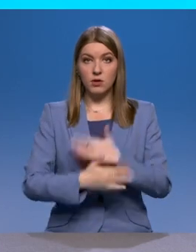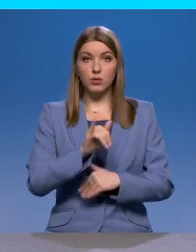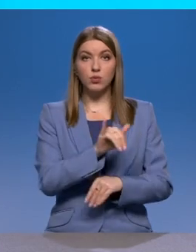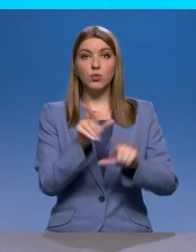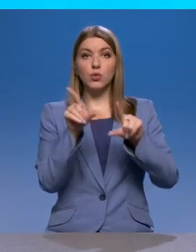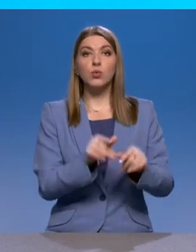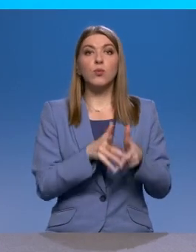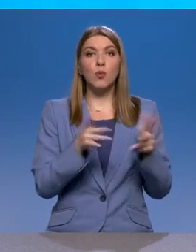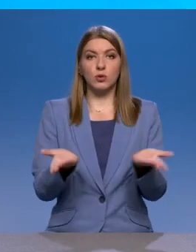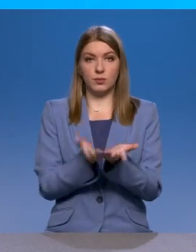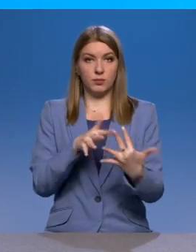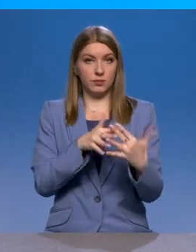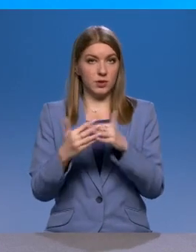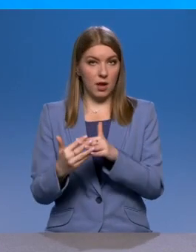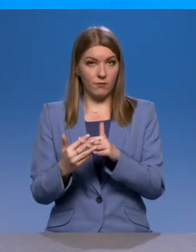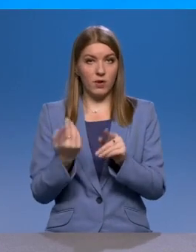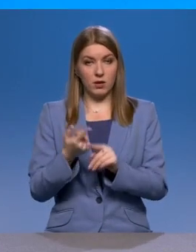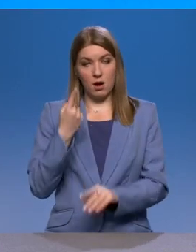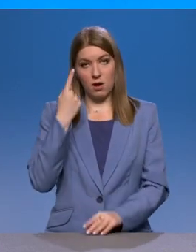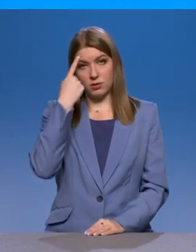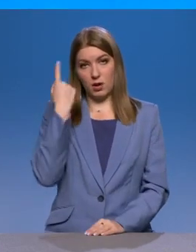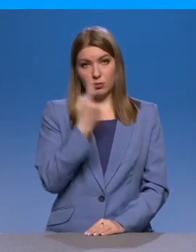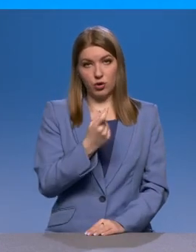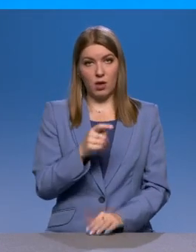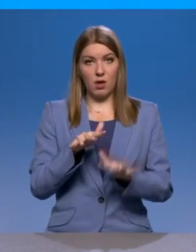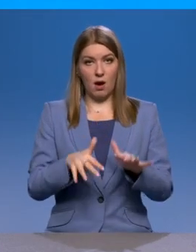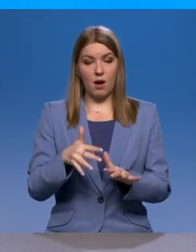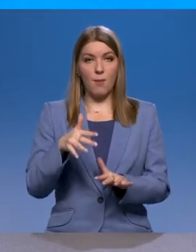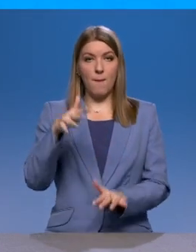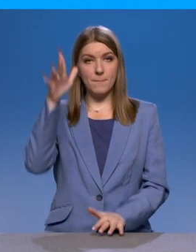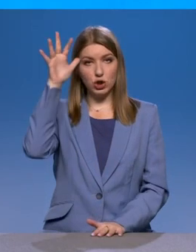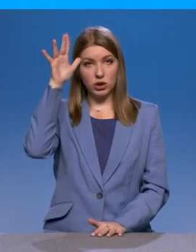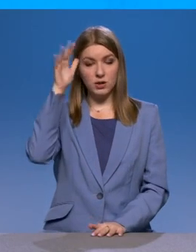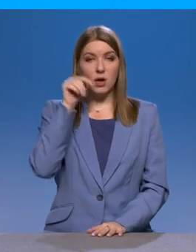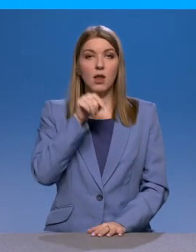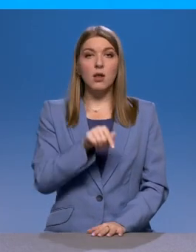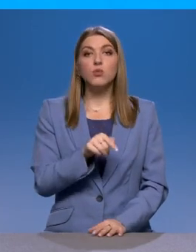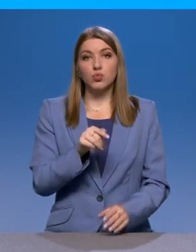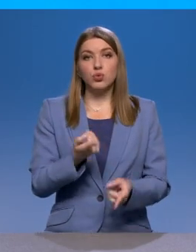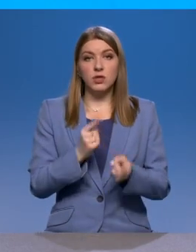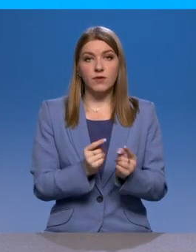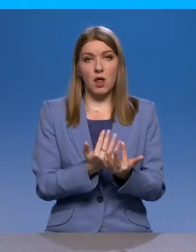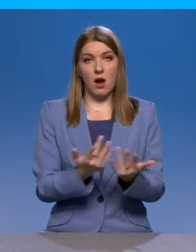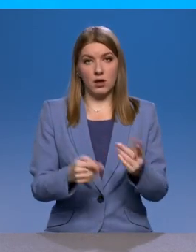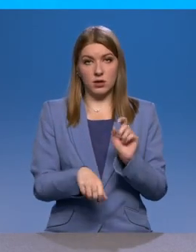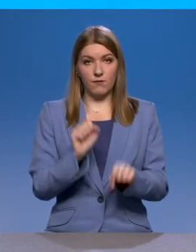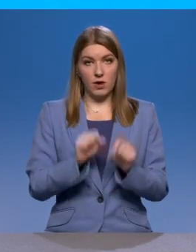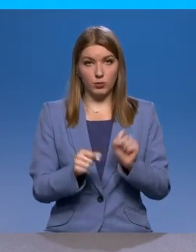Сообщение из Башкортостана. И действительно, во-первых, разные возможности у региональных бюджетов по